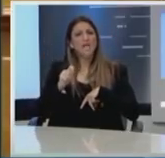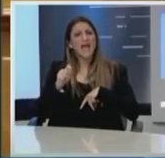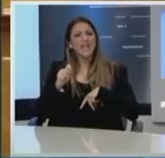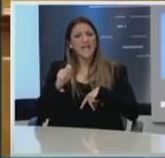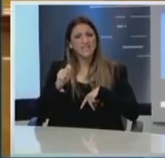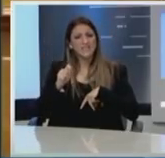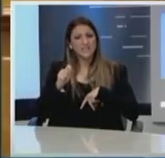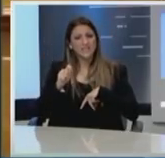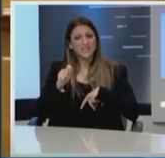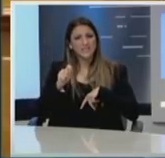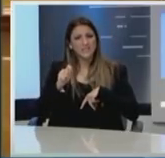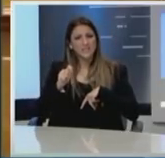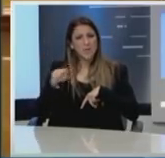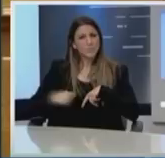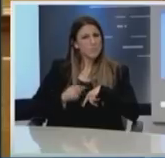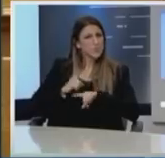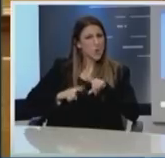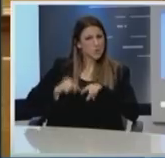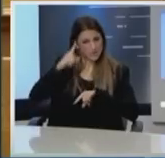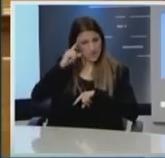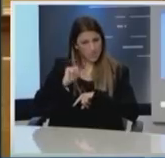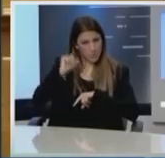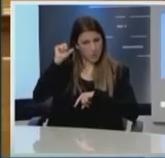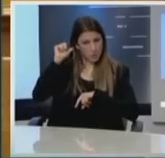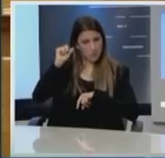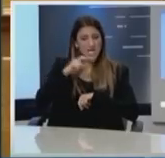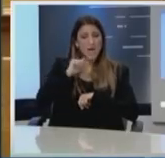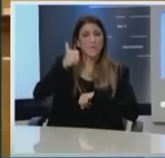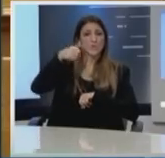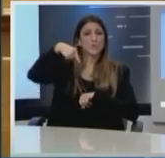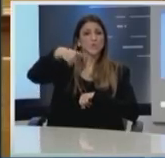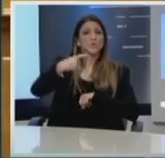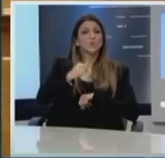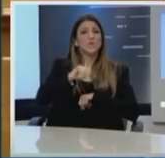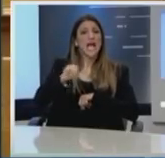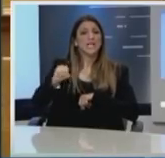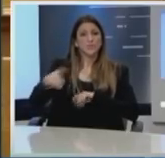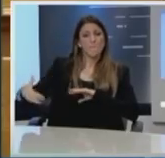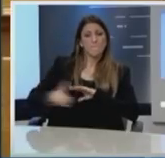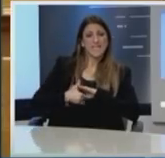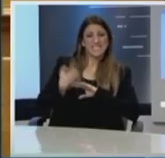Ξέρετε ποιος με απειλούσε πρώτος? Ο Τσουκάτος. Μου κατέθεσε αγωγή για 1 εκατομμύριο ευρώ.